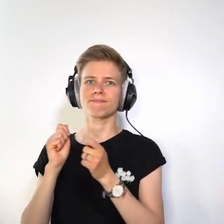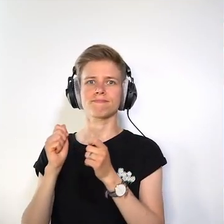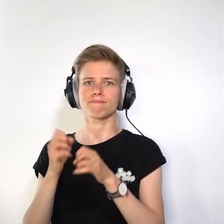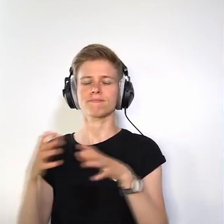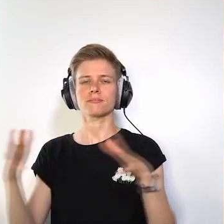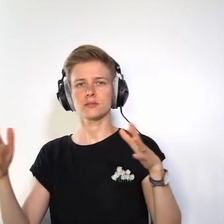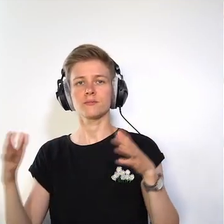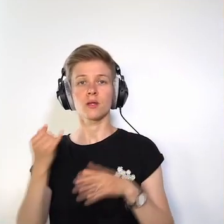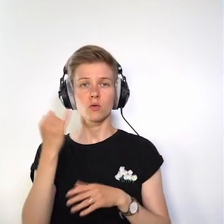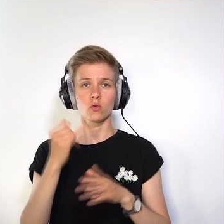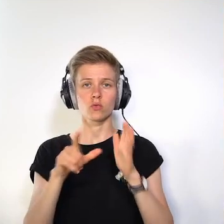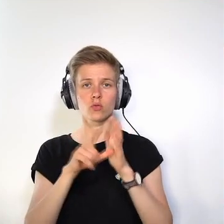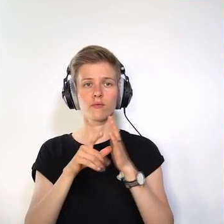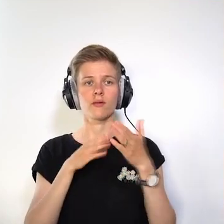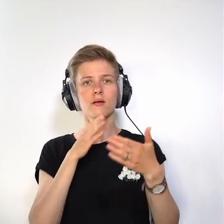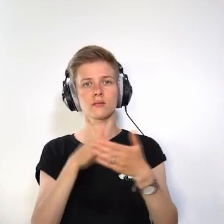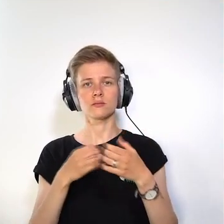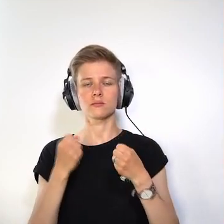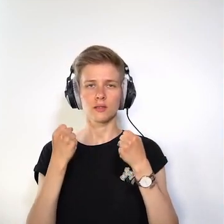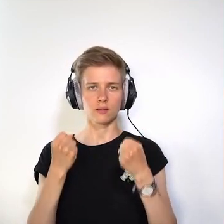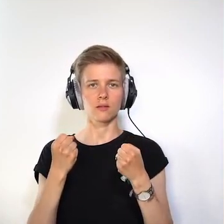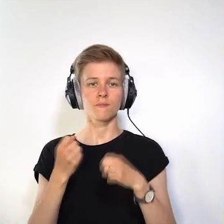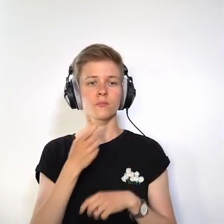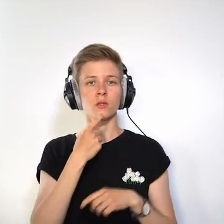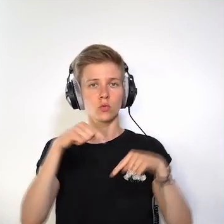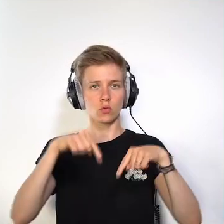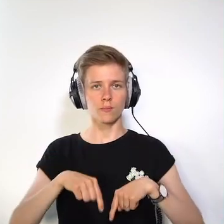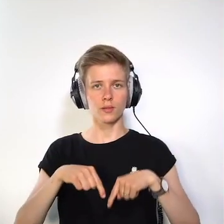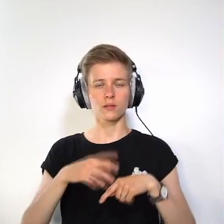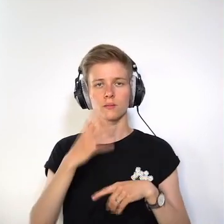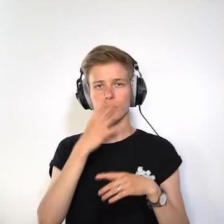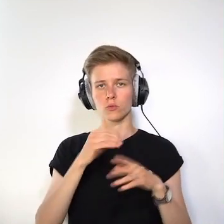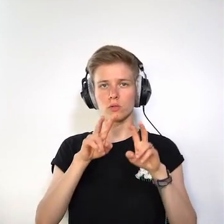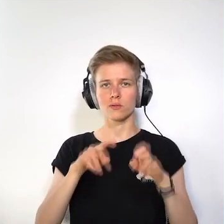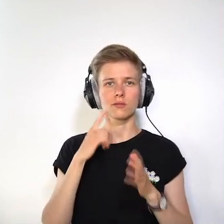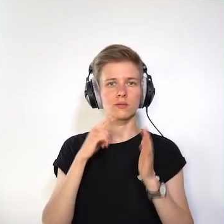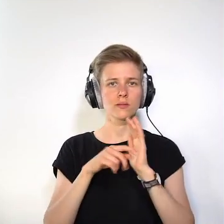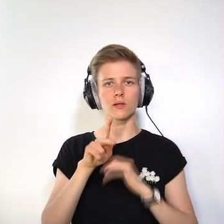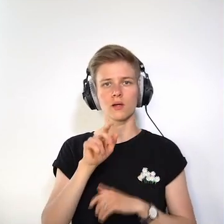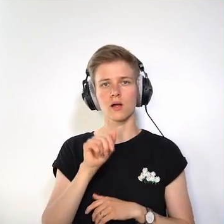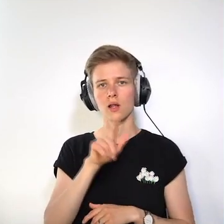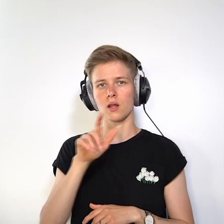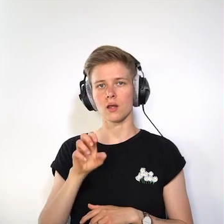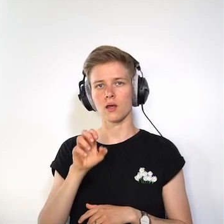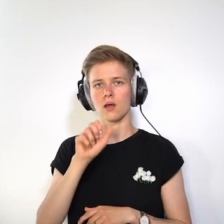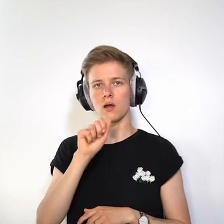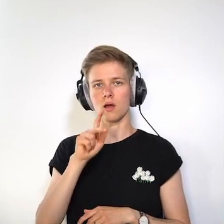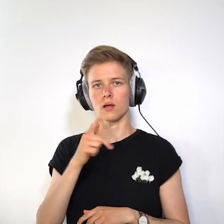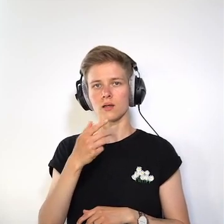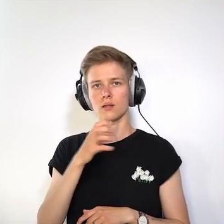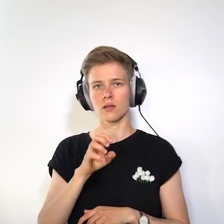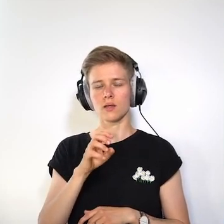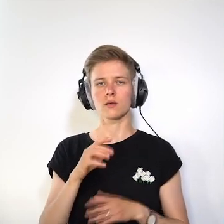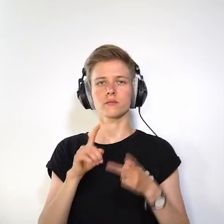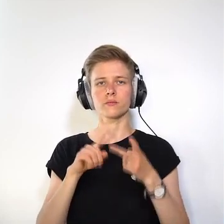60-luvulle saakka, jolloin Suomessa sellaiset psykoanalytikot kuin Kalle Aktee ja Torbjörn